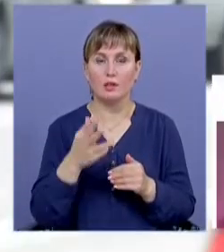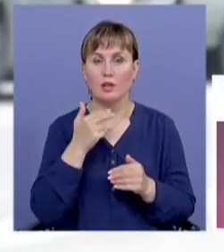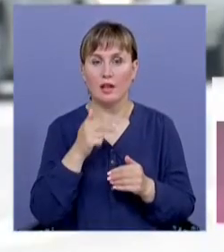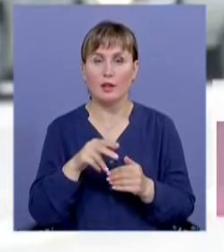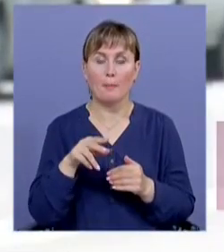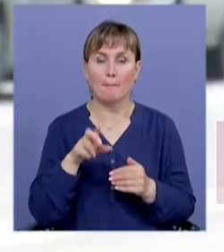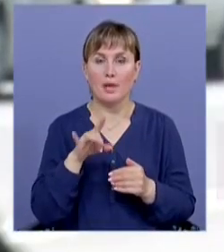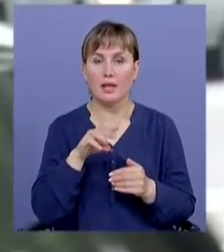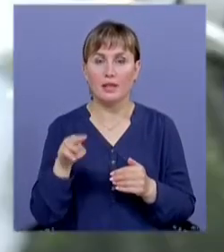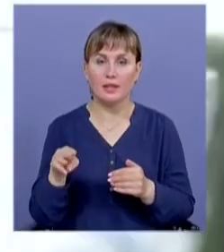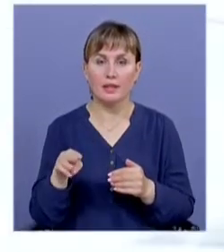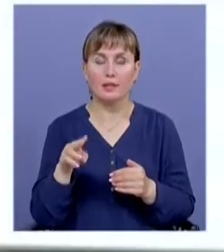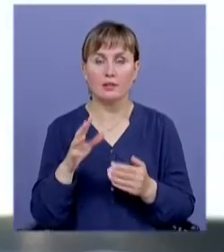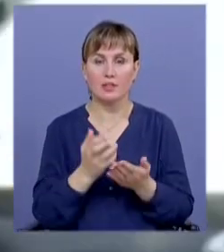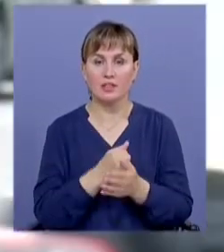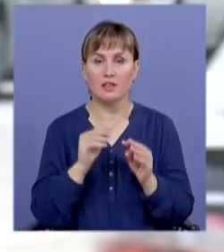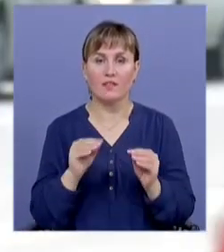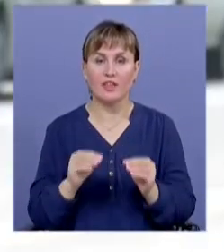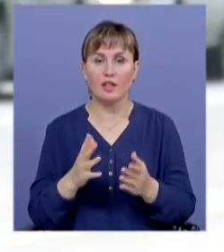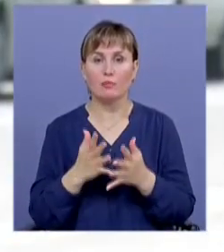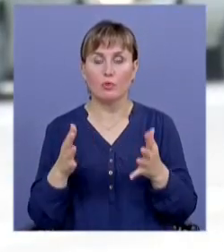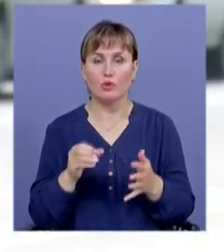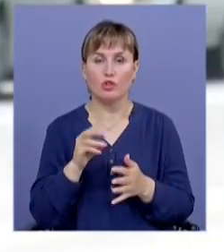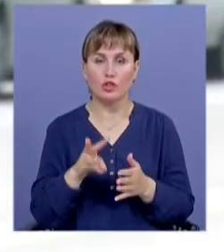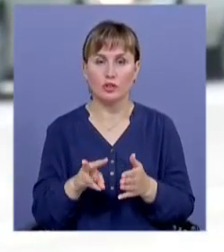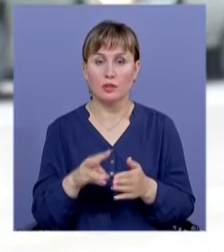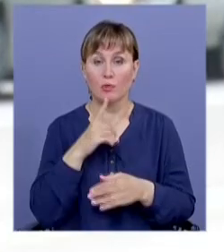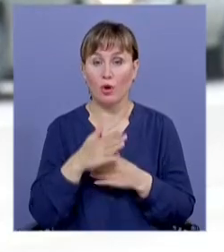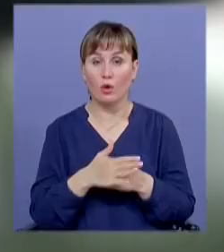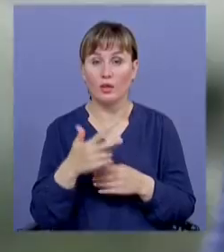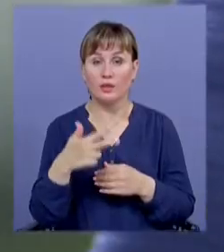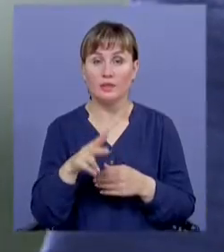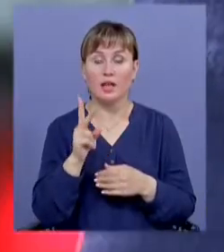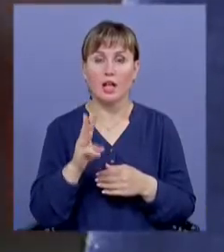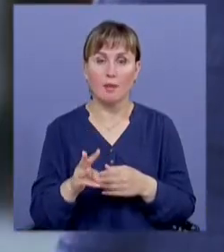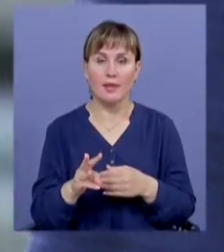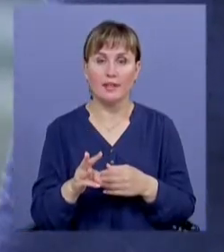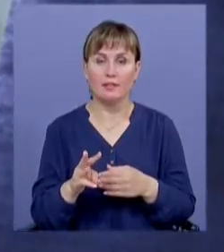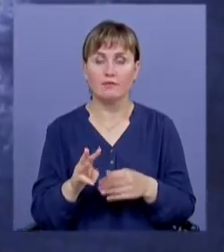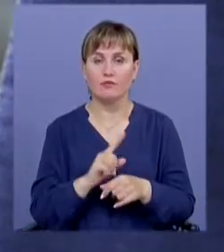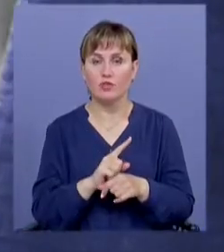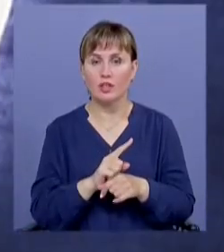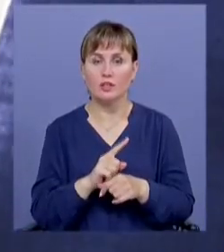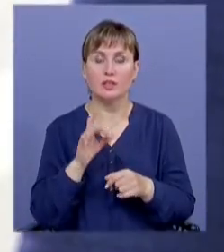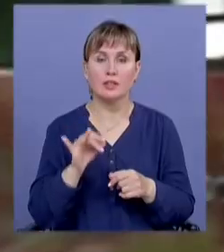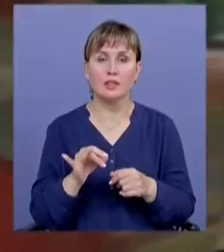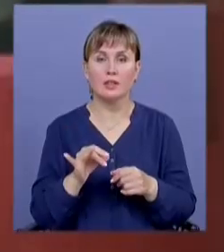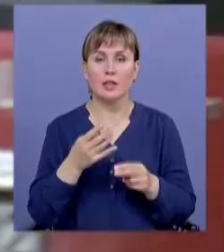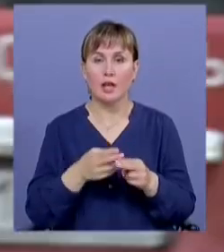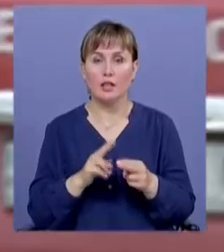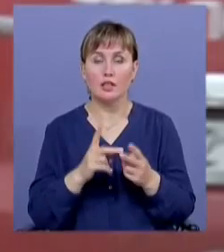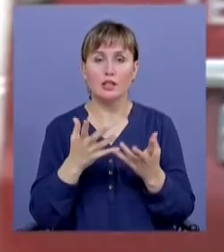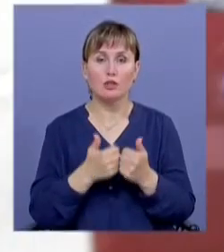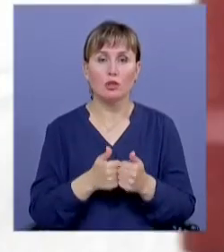она даже составляет больше, чем порядка 30 километров уже в час. За счет этих поступлений